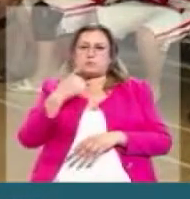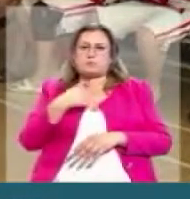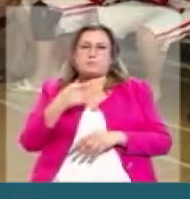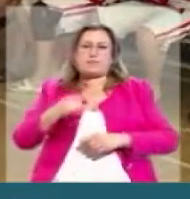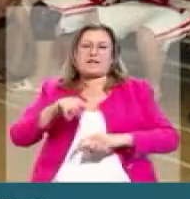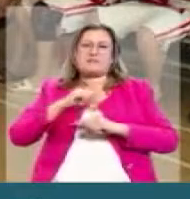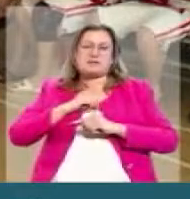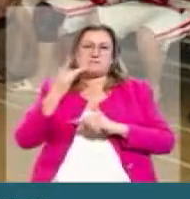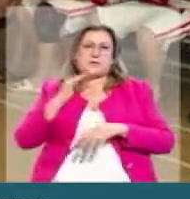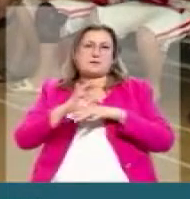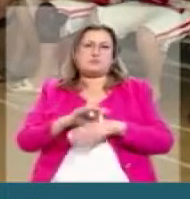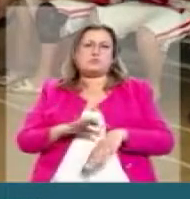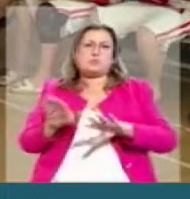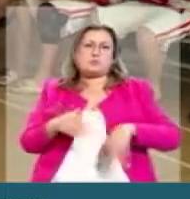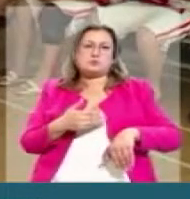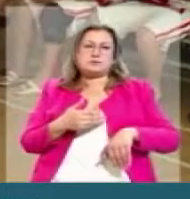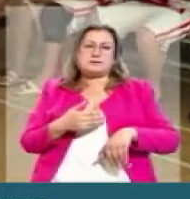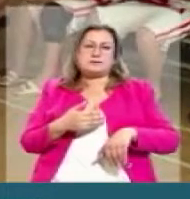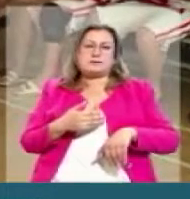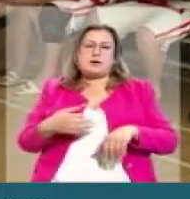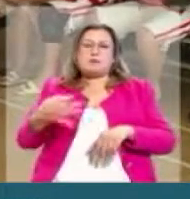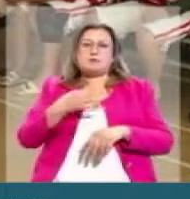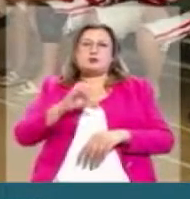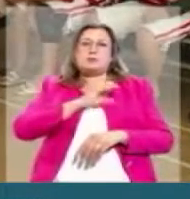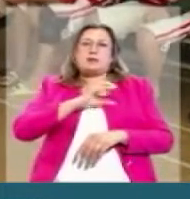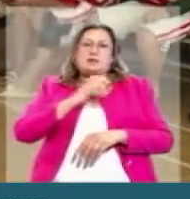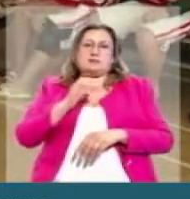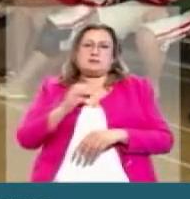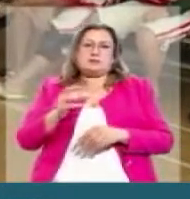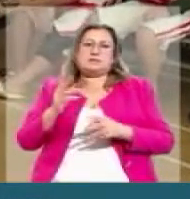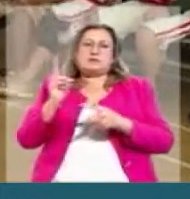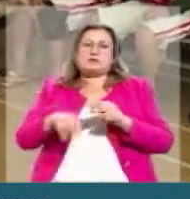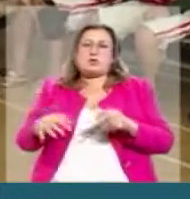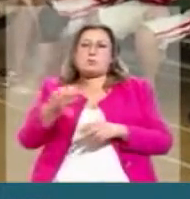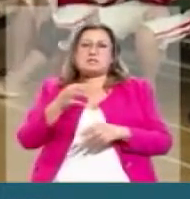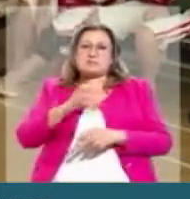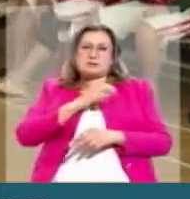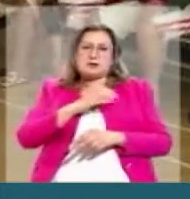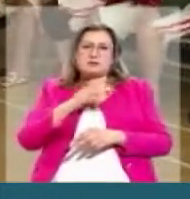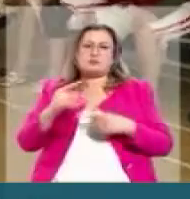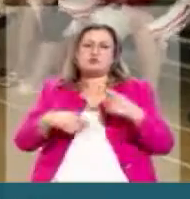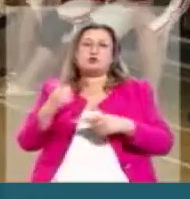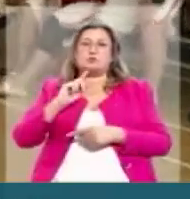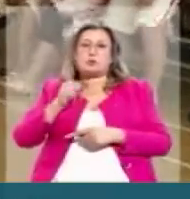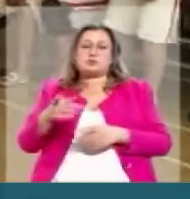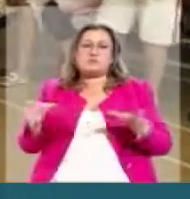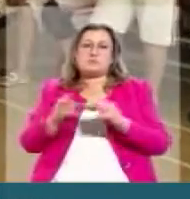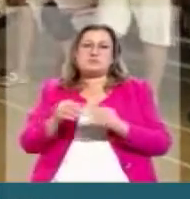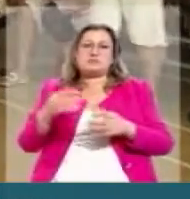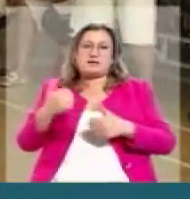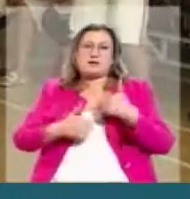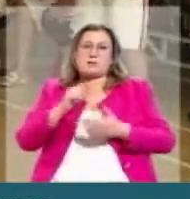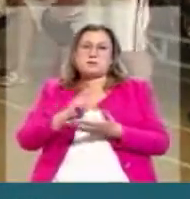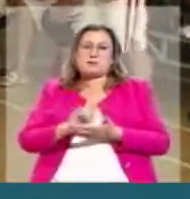А финальная часть всегда проходит после областной спартакиады, то есть завершилась областная спартакиада. Через год эти соревнования